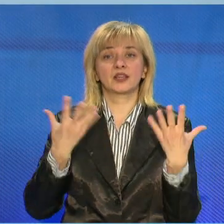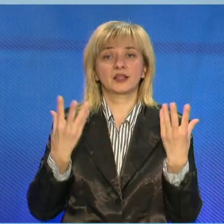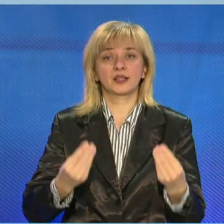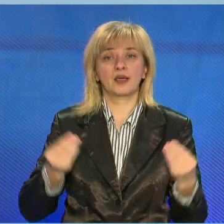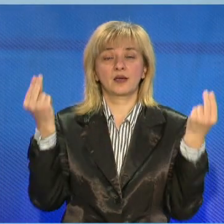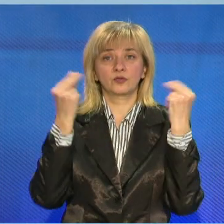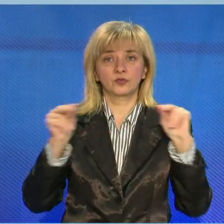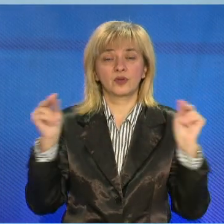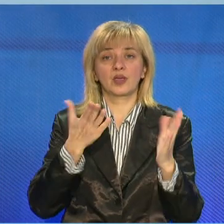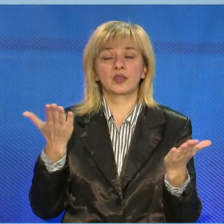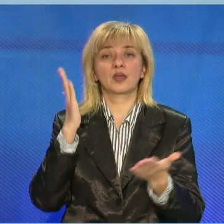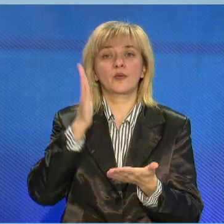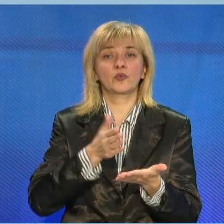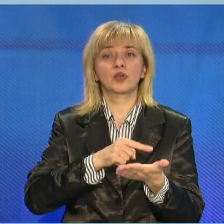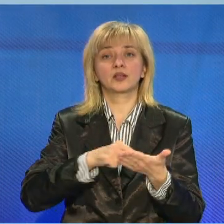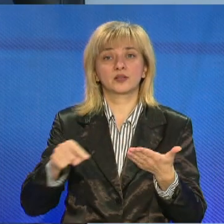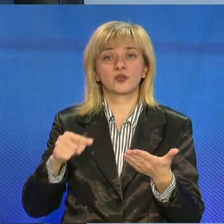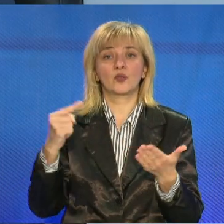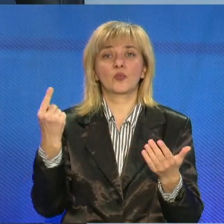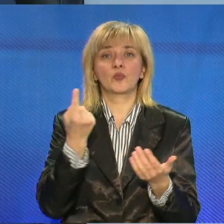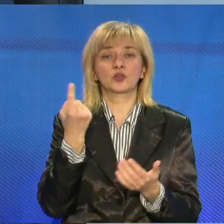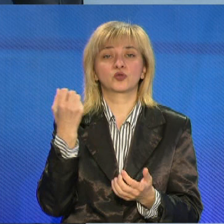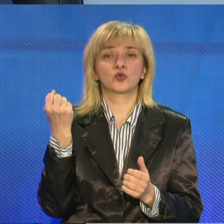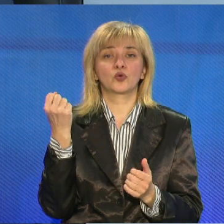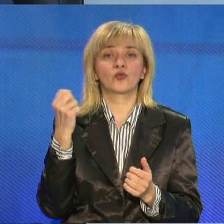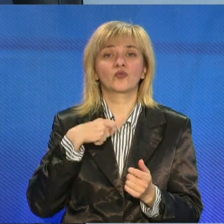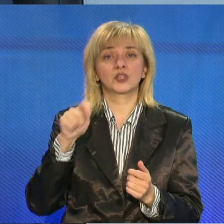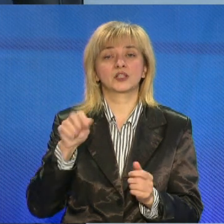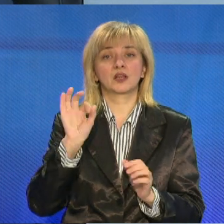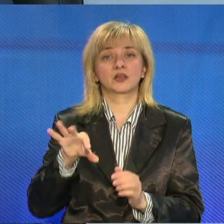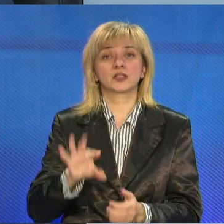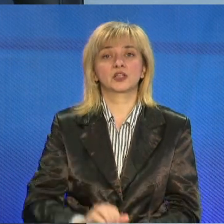настаўніка, які ў нашай краіне азначаецца ў першую нядзелю кастрычніка.